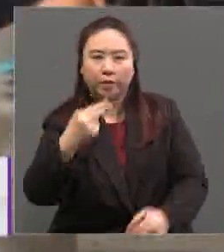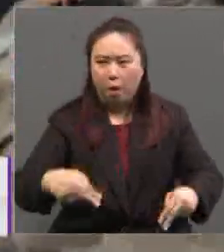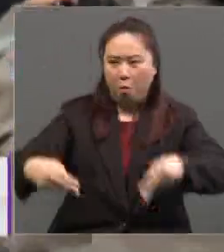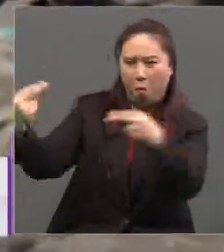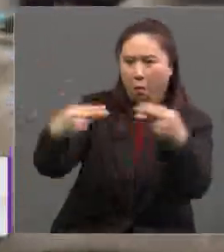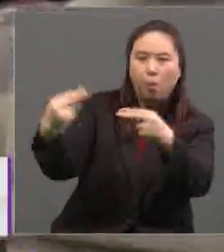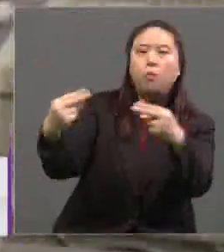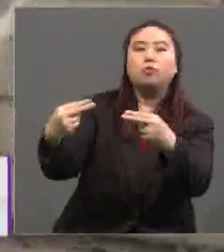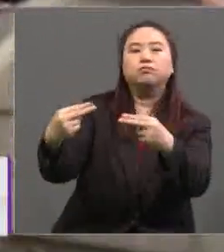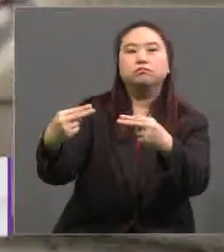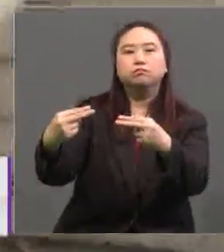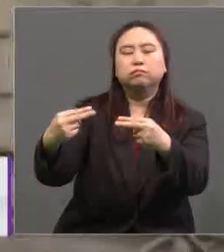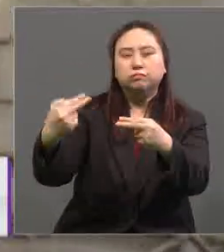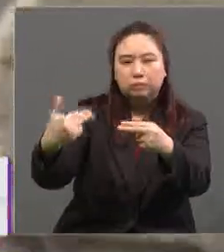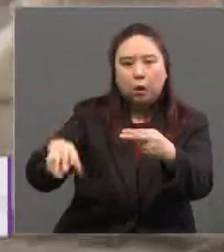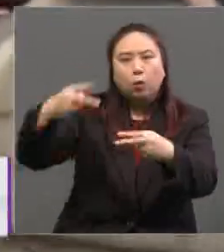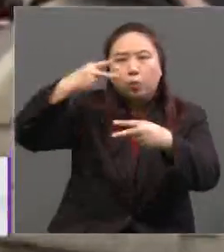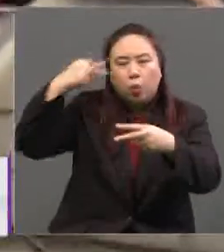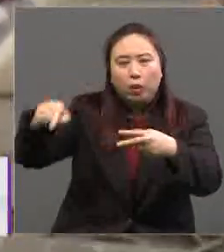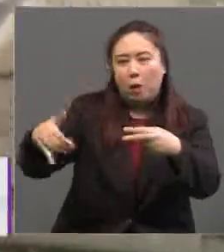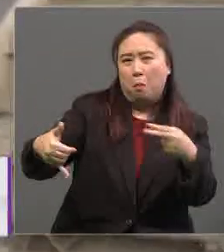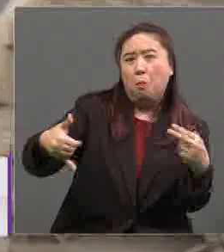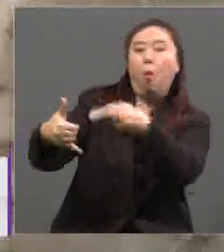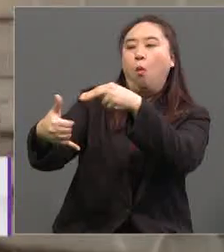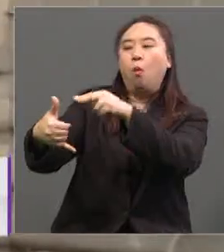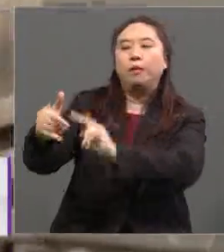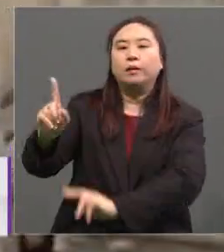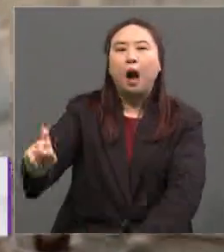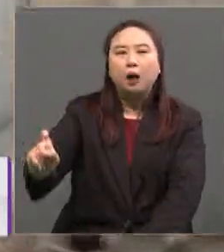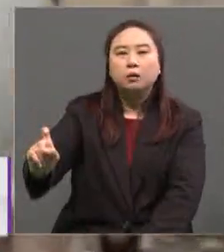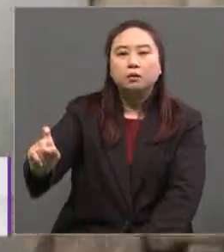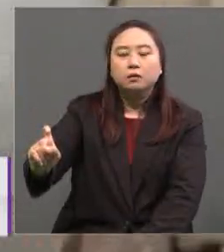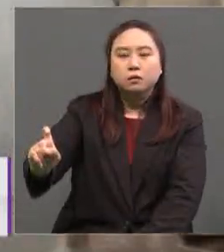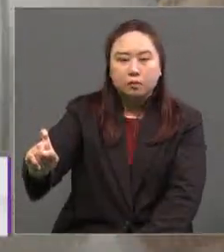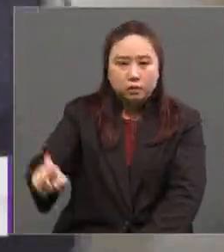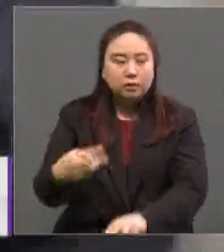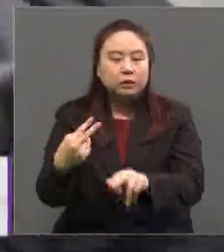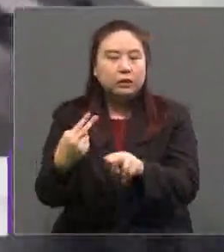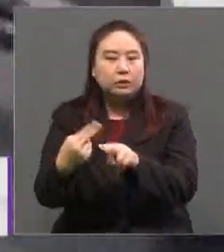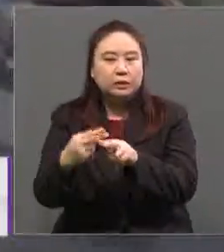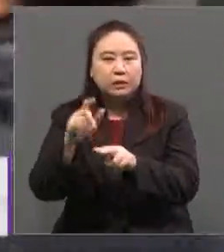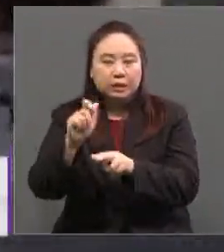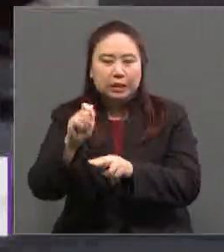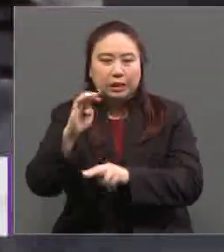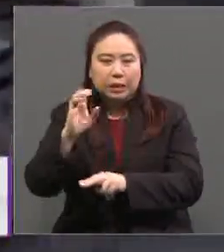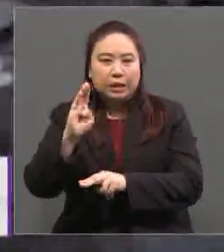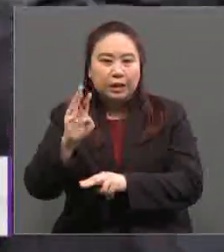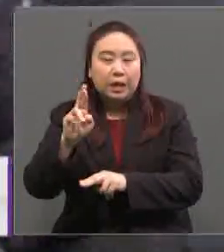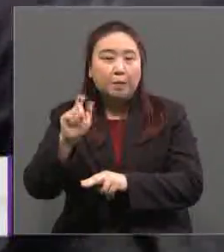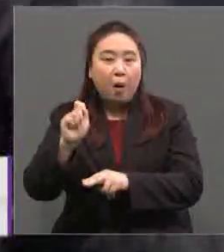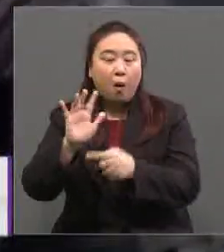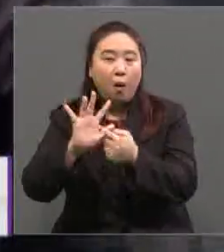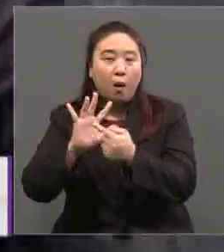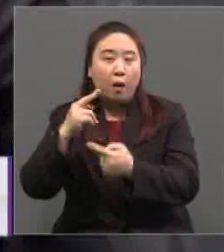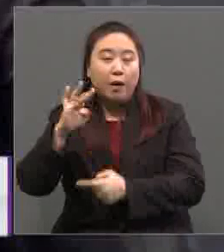งต่อสู้กันขึ้นสุดท้ายเนี่ยคนร้ายถูกยิงเสียชีวิตนะคะทราบชื่อก็นายก็คือนายอิบรอฮิมซาและอายุ